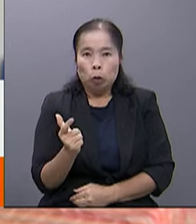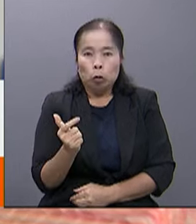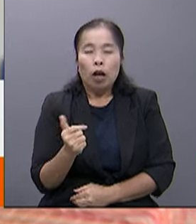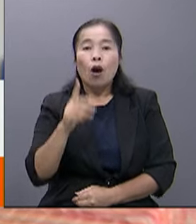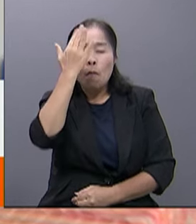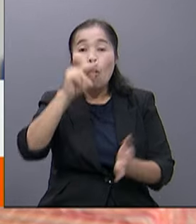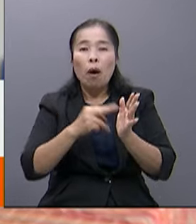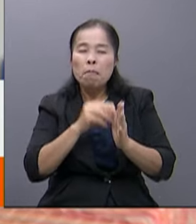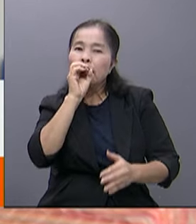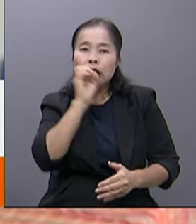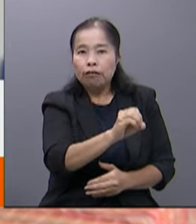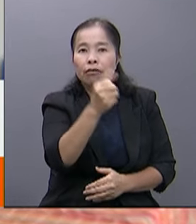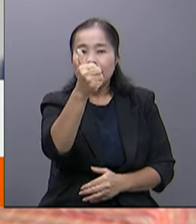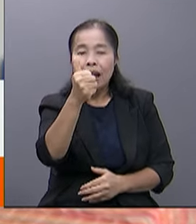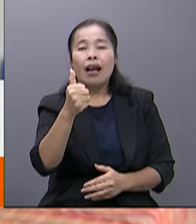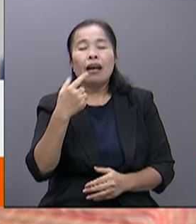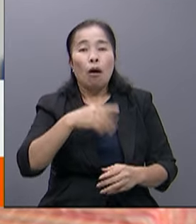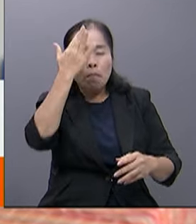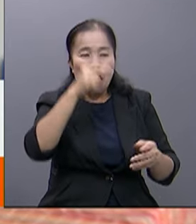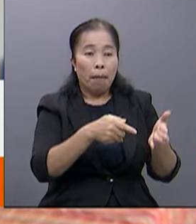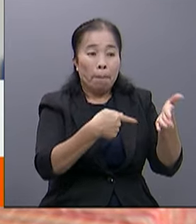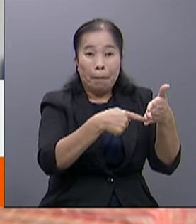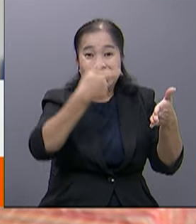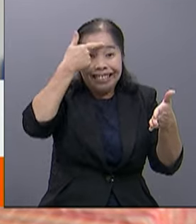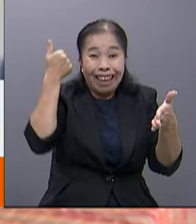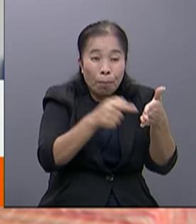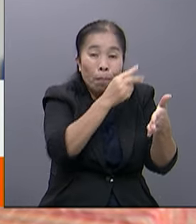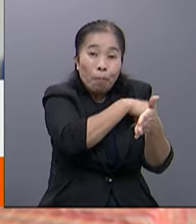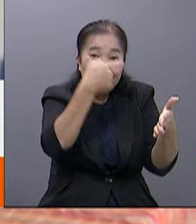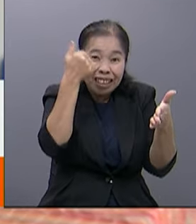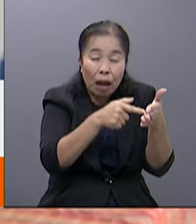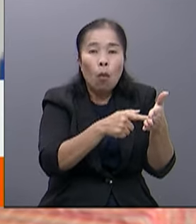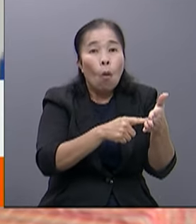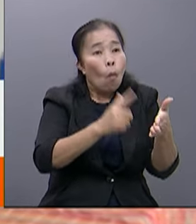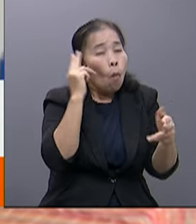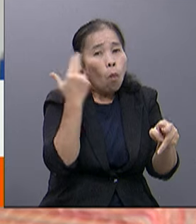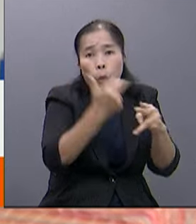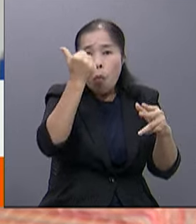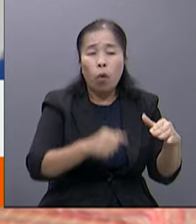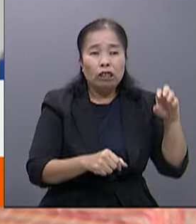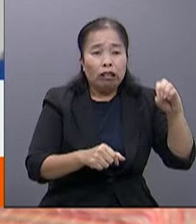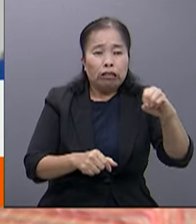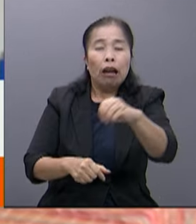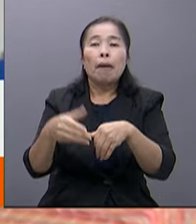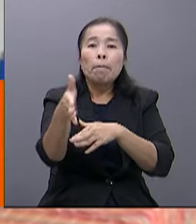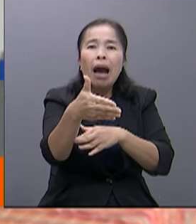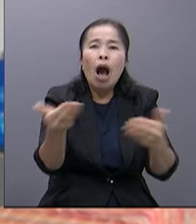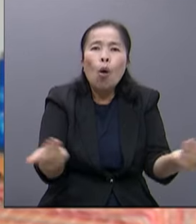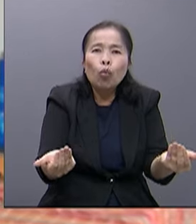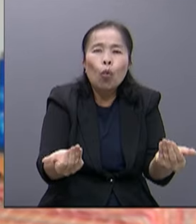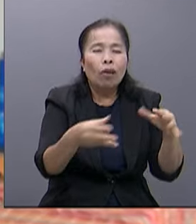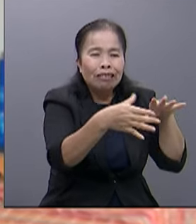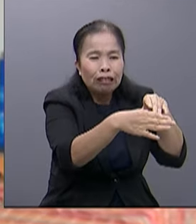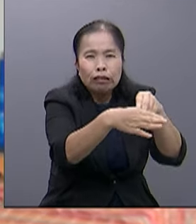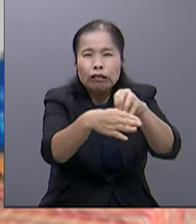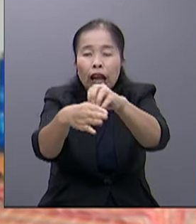าณนี้นะครับแล้วก็อาจจะนำพันธุ์ผ่านช่องทางต่างๆให้พี่น้องในจังหวัดสงขลาได้รับทราบแล้วก็ได้ร่วมกันใน